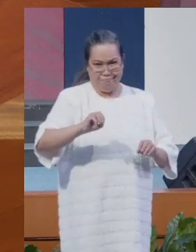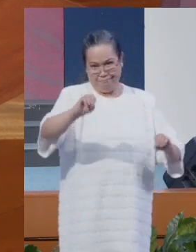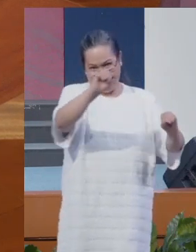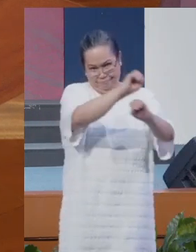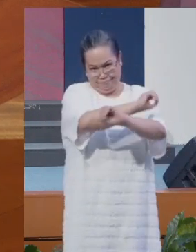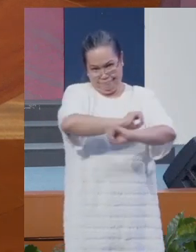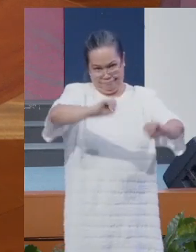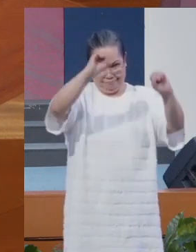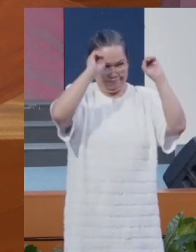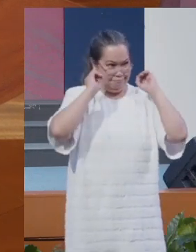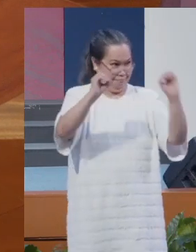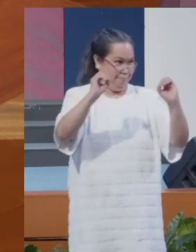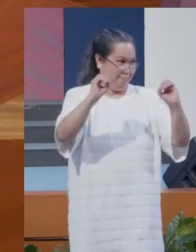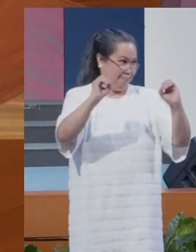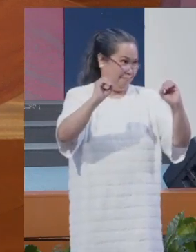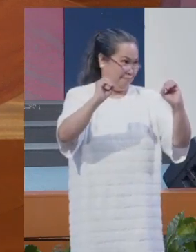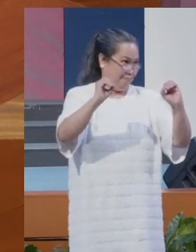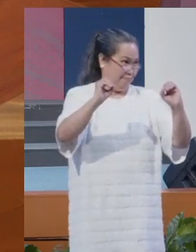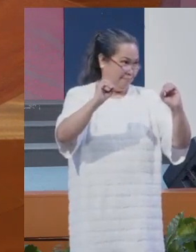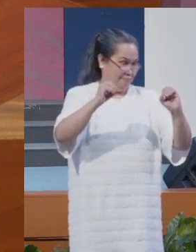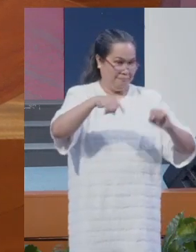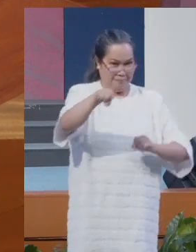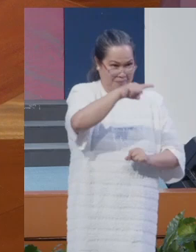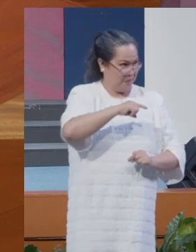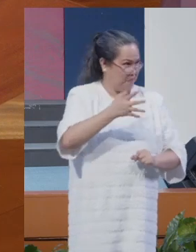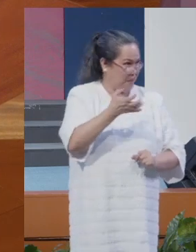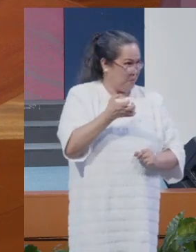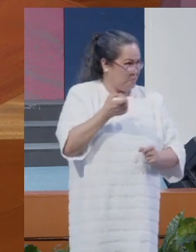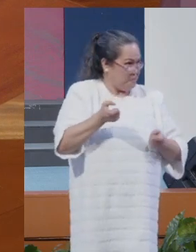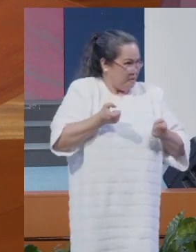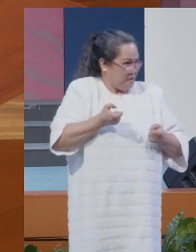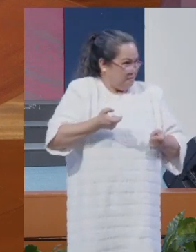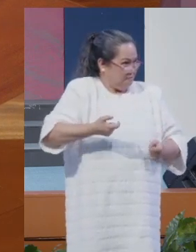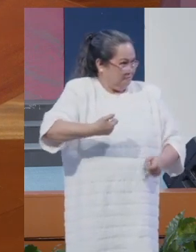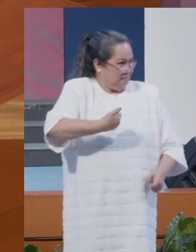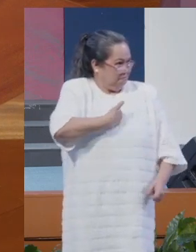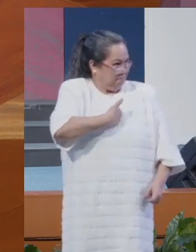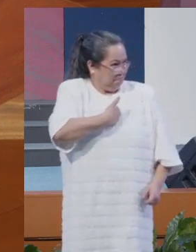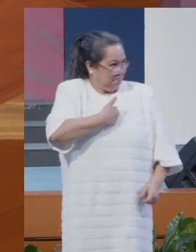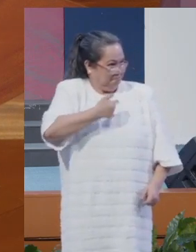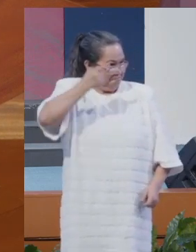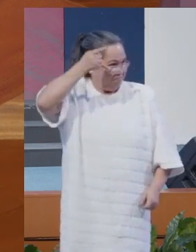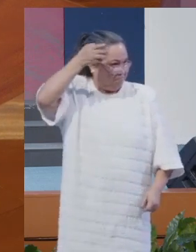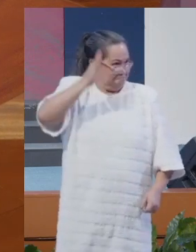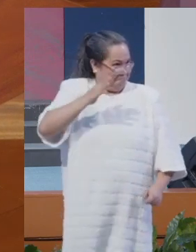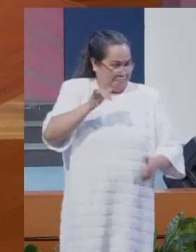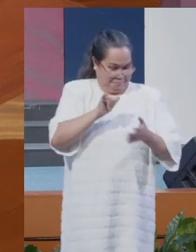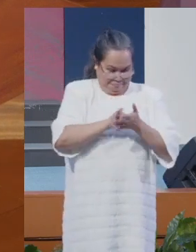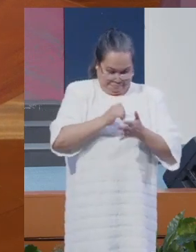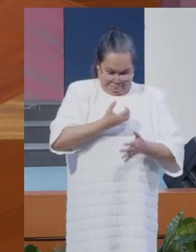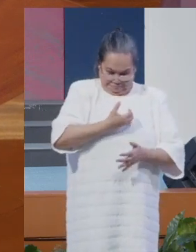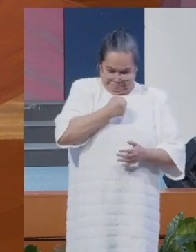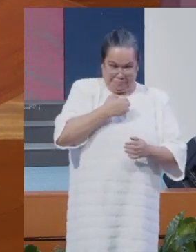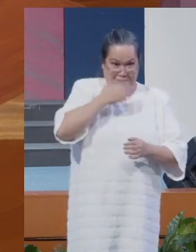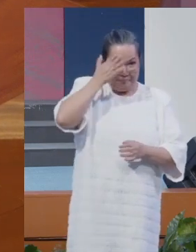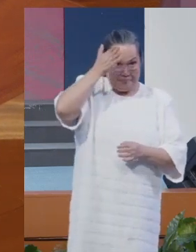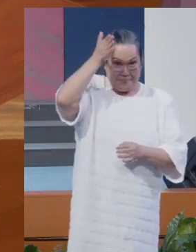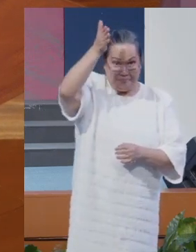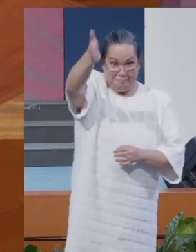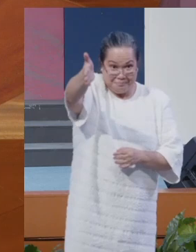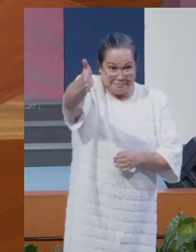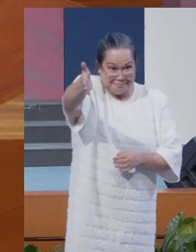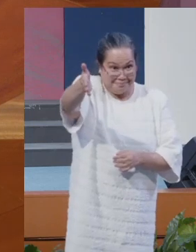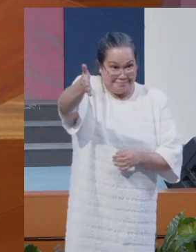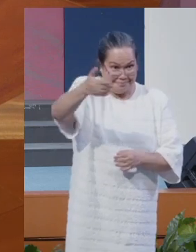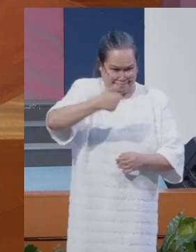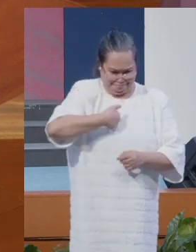nating maging Diyos na hawak ang sarili nating buhay dito at sa sumakabilang